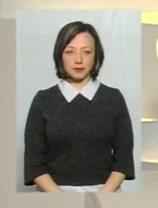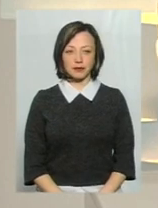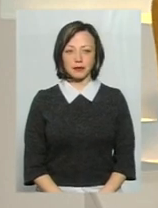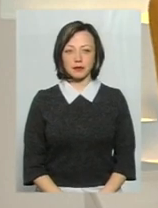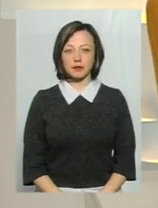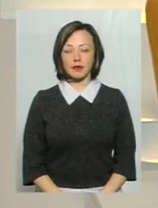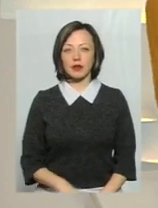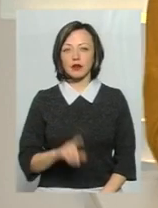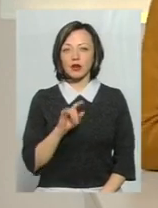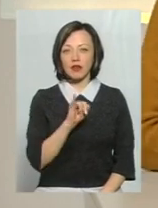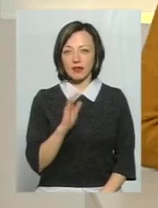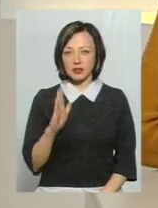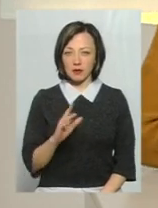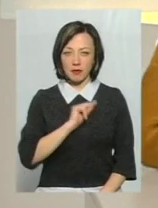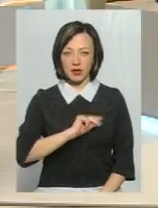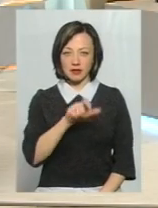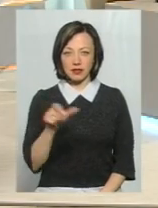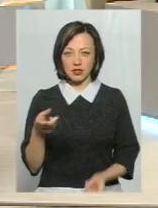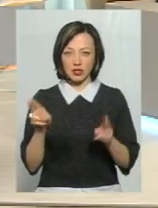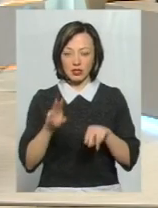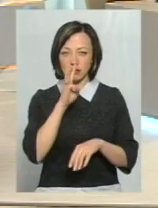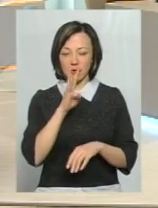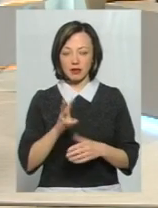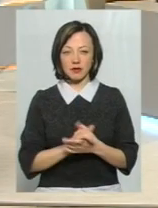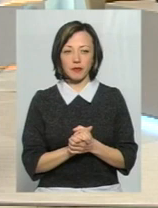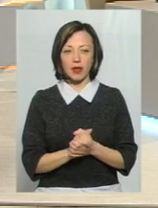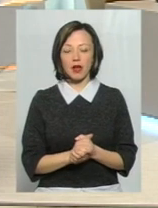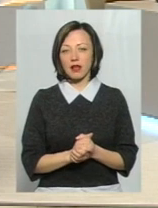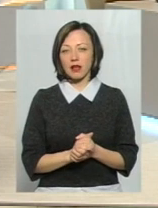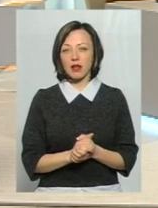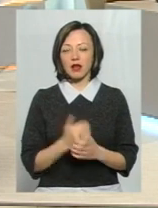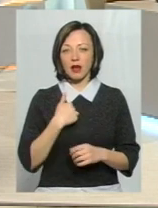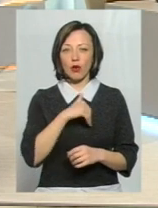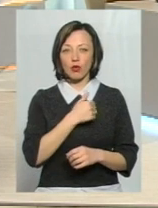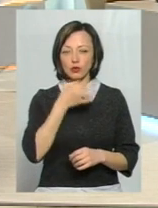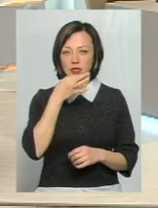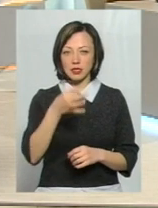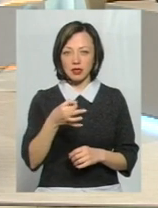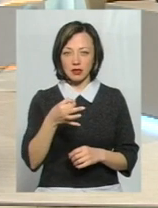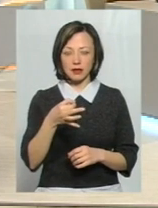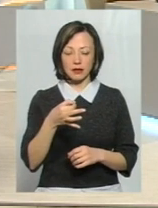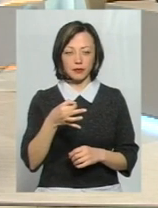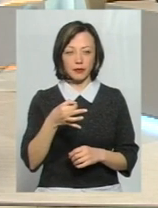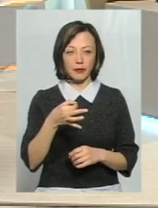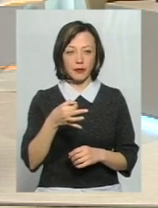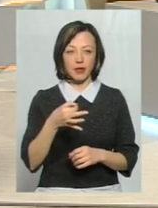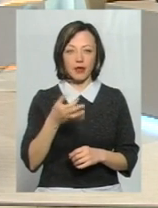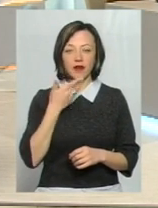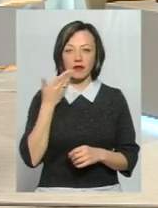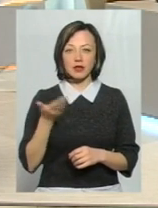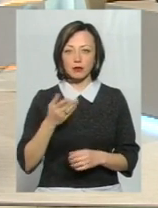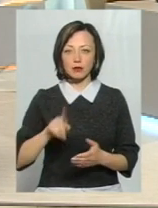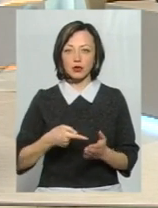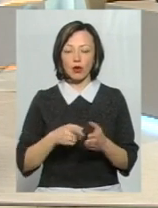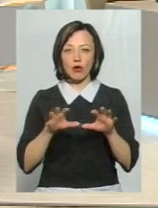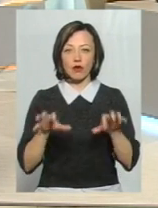Що, Іване Васильовичу, працівники залишаться з зарплатами? Приймалися? Ні, безумовно. Я хочу сказати, що я чув виступ міського голови